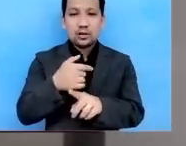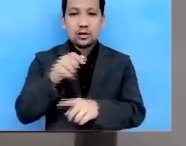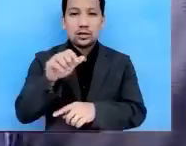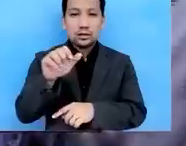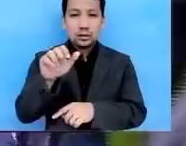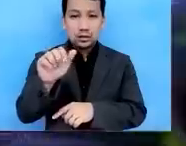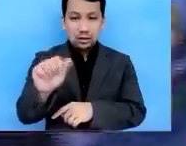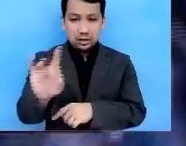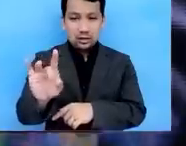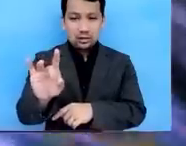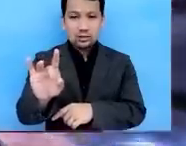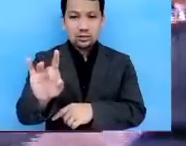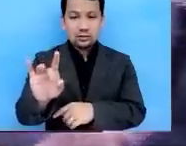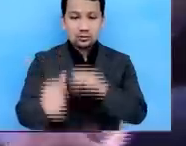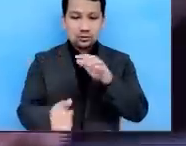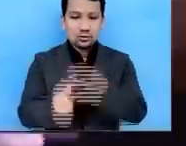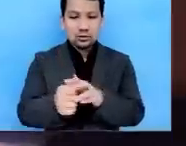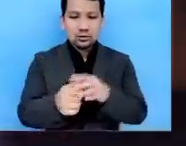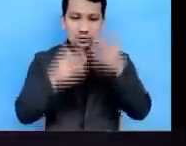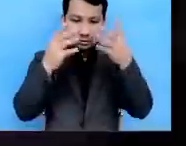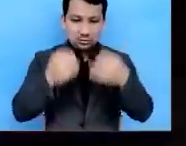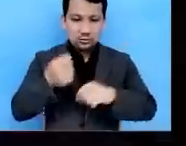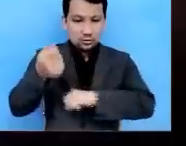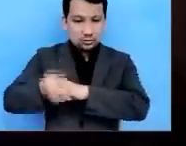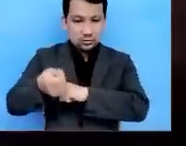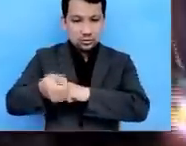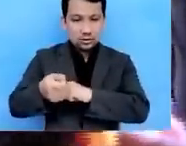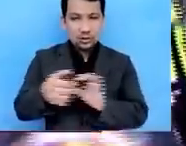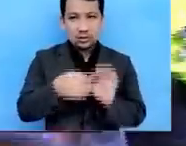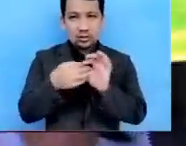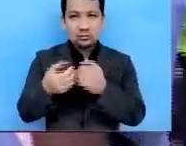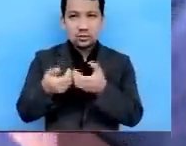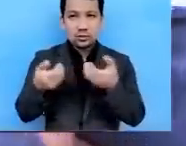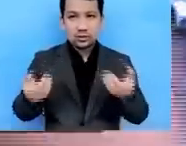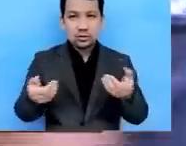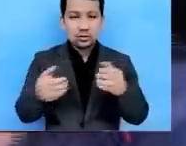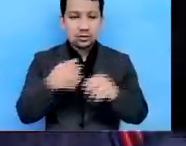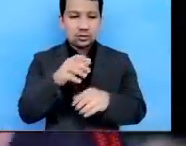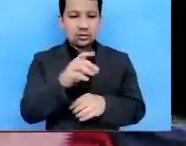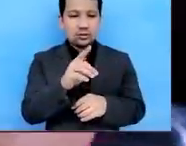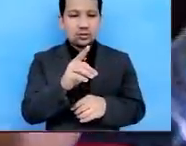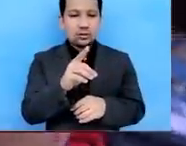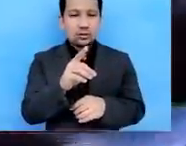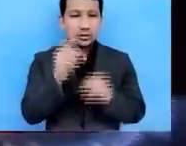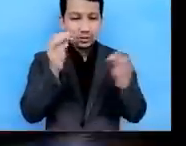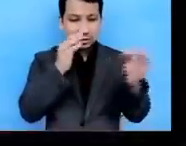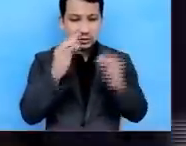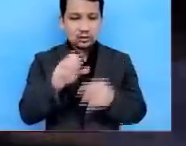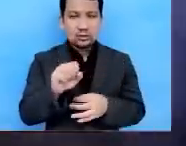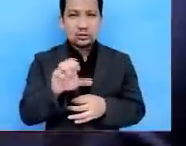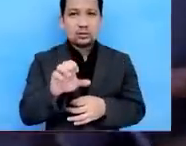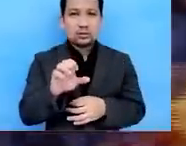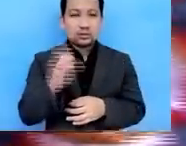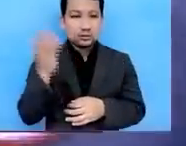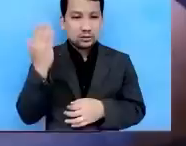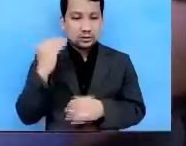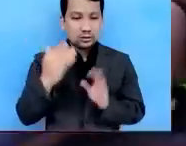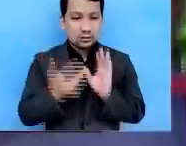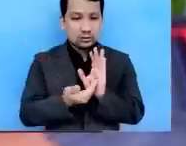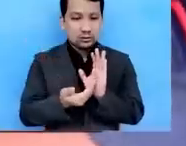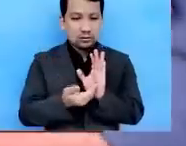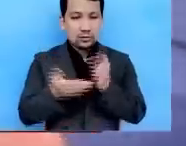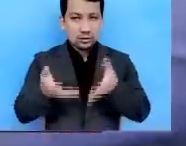ilalabas ang desisyon ng isa pang korte na duminig sa hiwalay na drug case ng dating senadora. Malalaman dyan kung